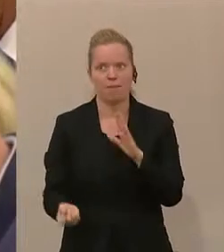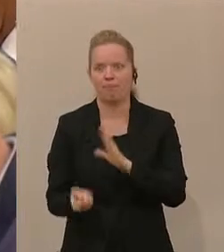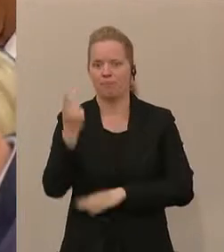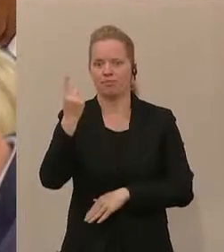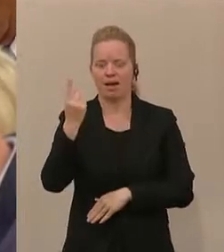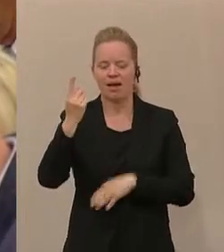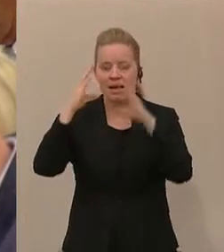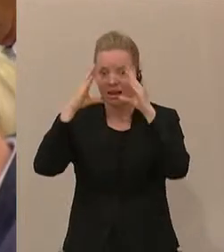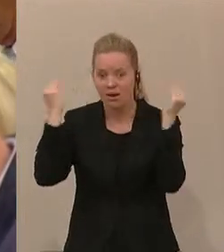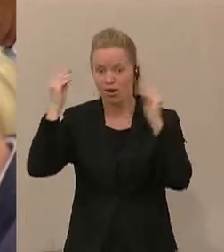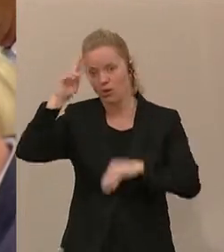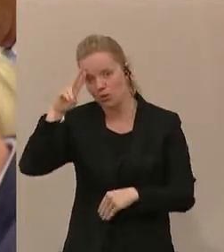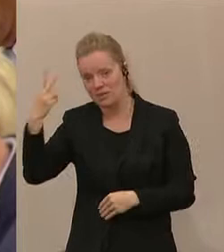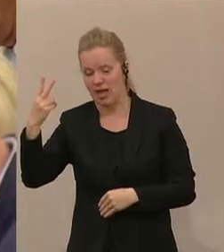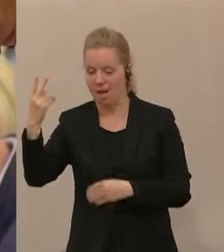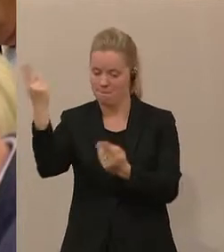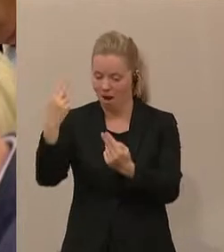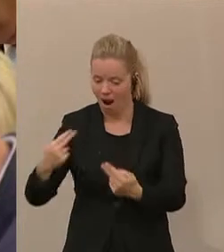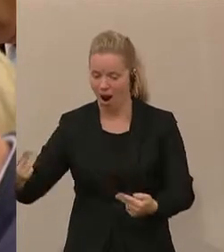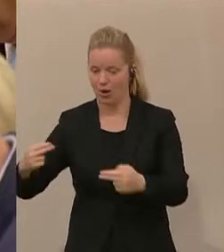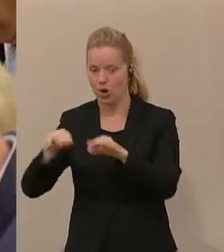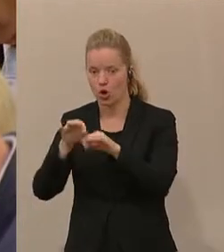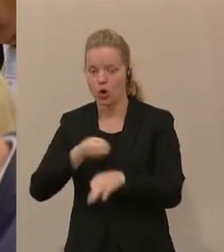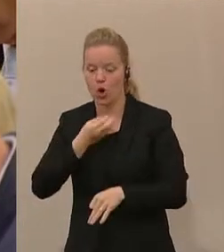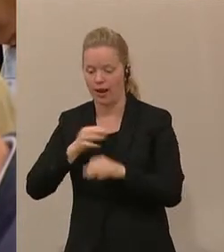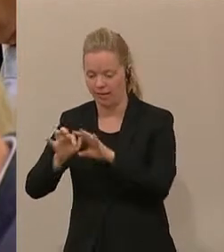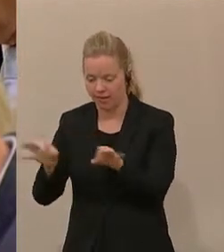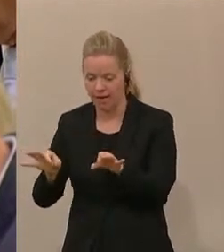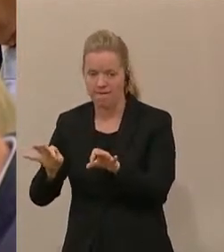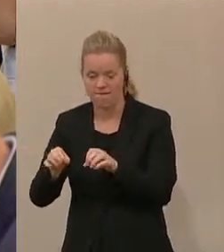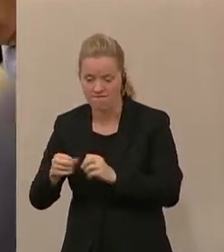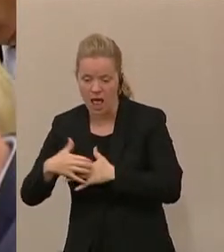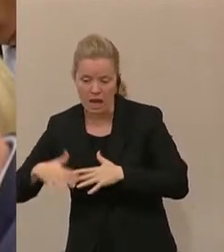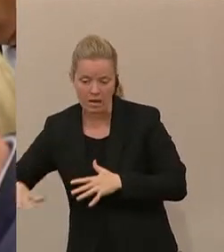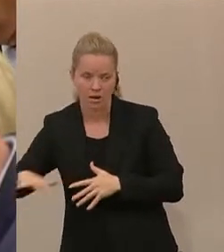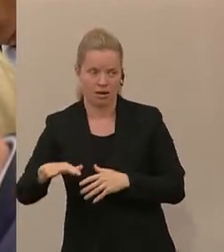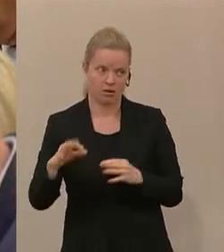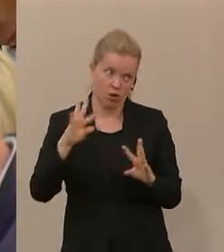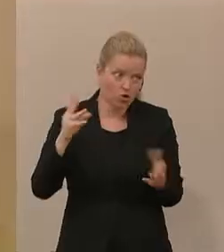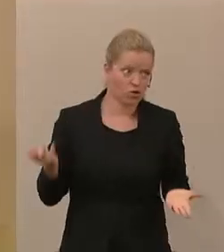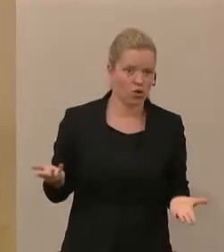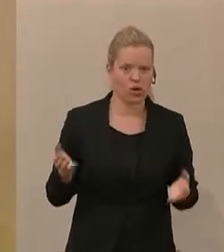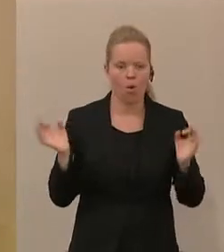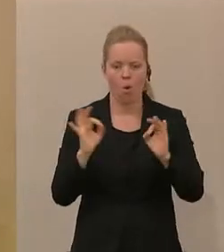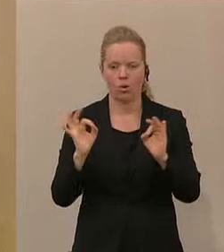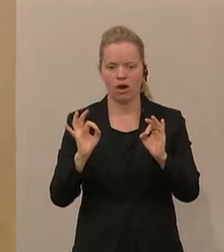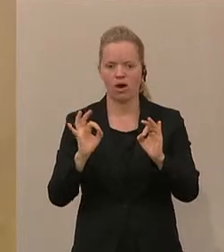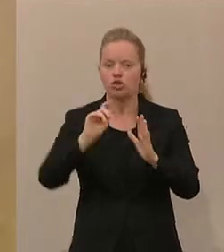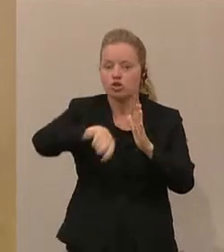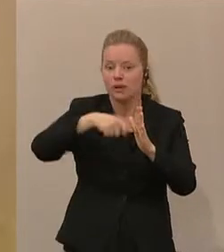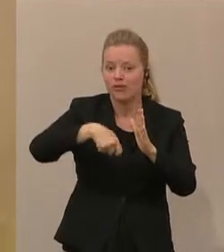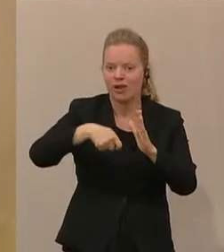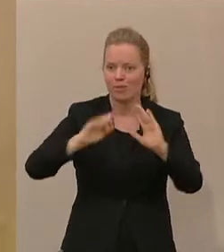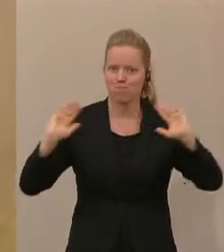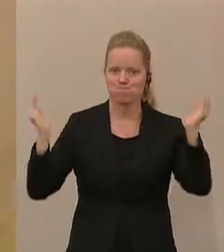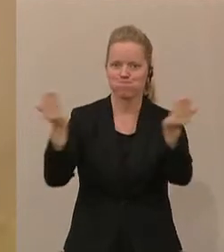gemalt hätte, vielleicht wäre das auch sogar etwas Schönes. Oder wenn ein holländisches Gurkenfeld bei einem tollen Spielfilm als Kulisse dient, wunderbar. Man